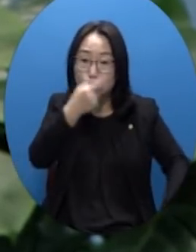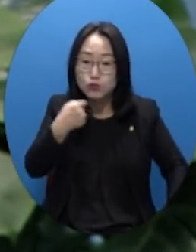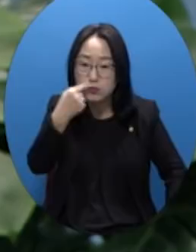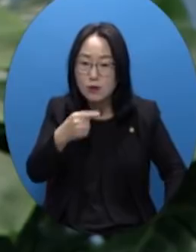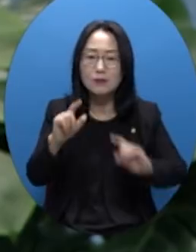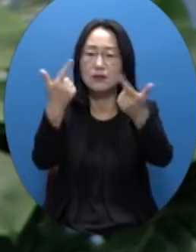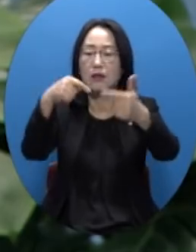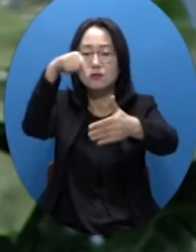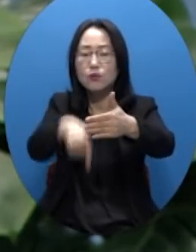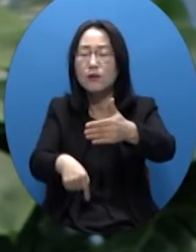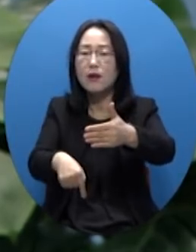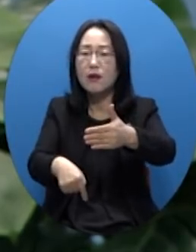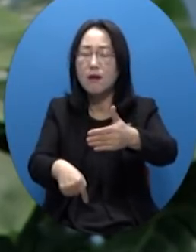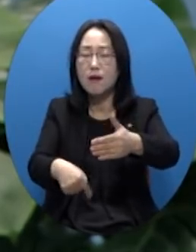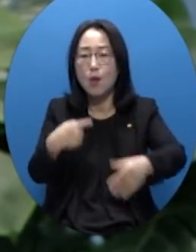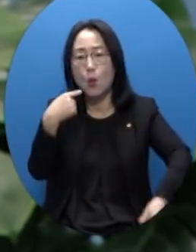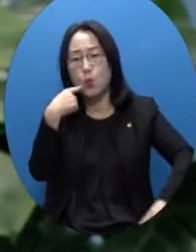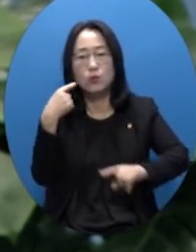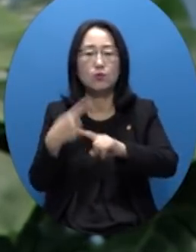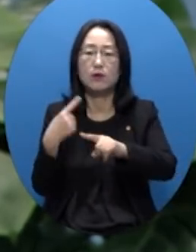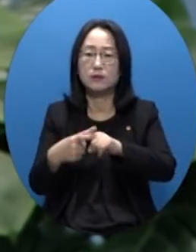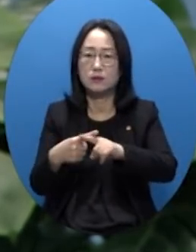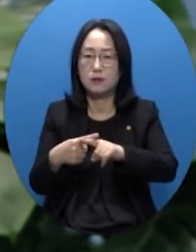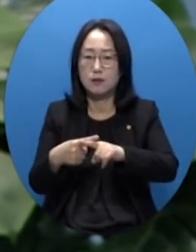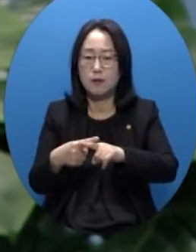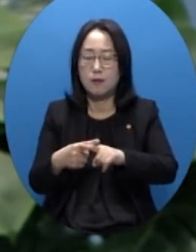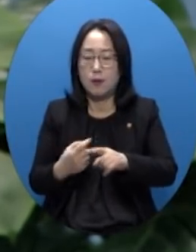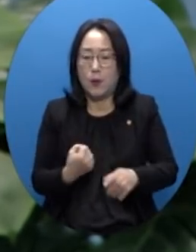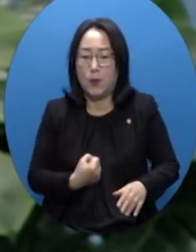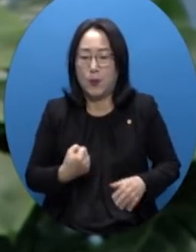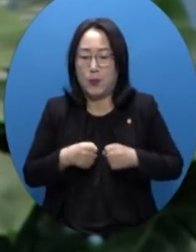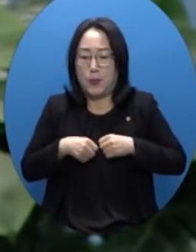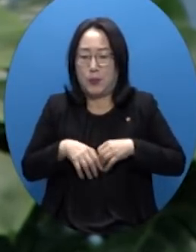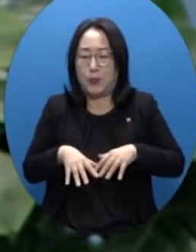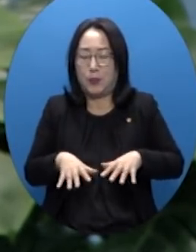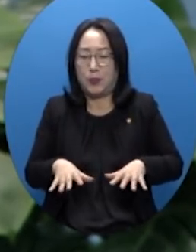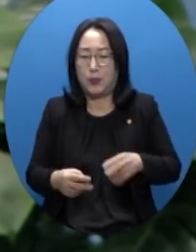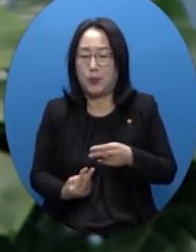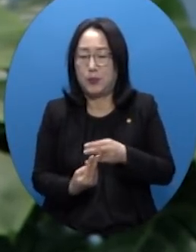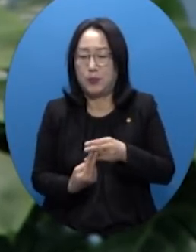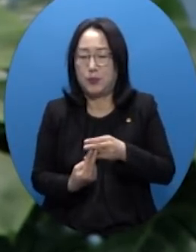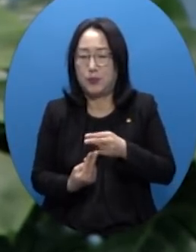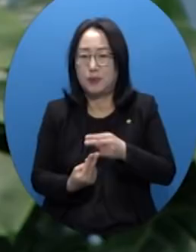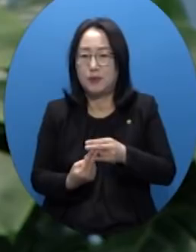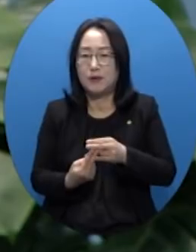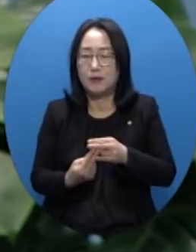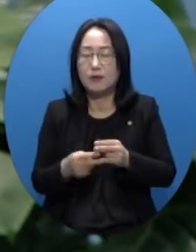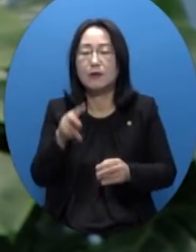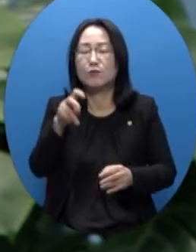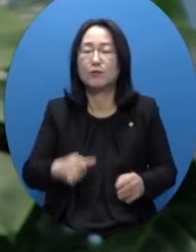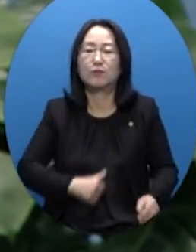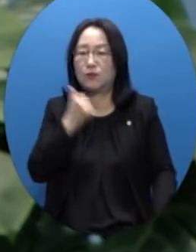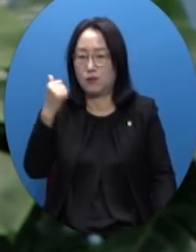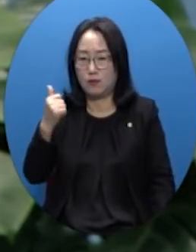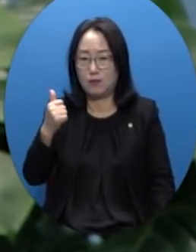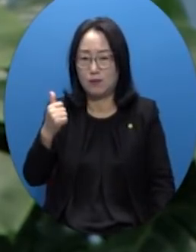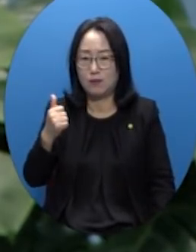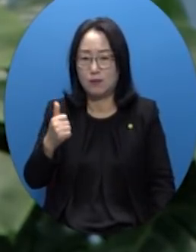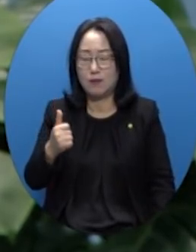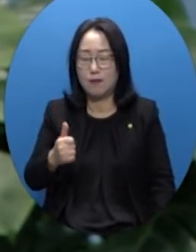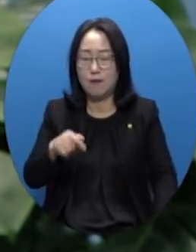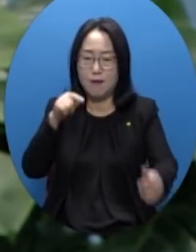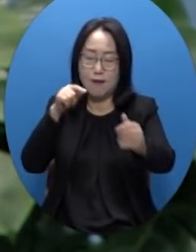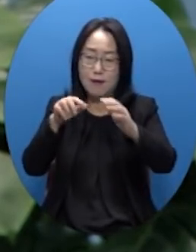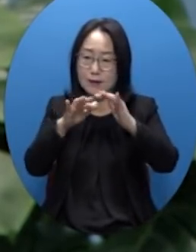마음속에 독버섯처럼 번져 나같은 2 미움과 분노의 독이 여하튼 연쇄